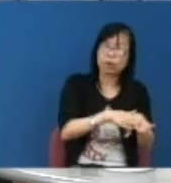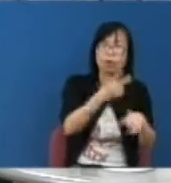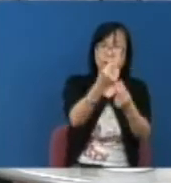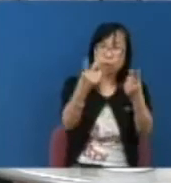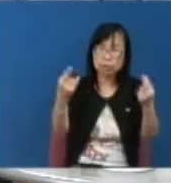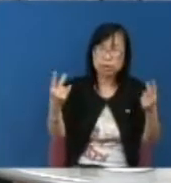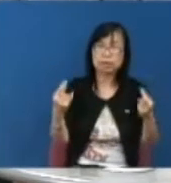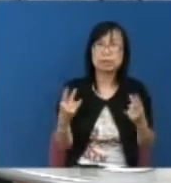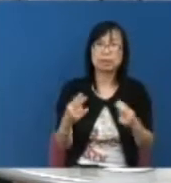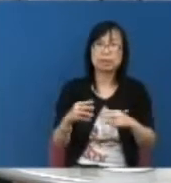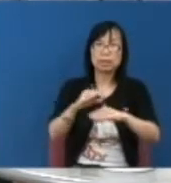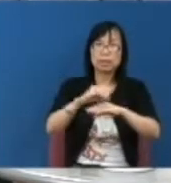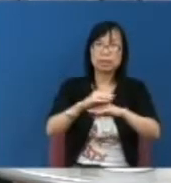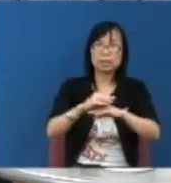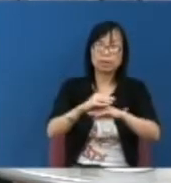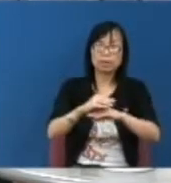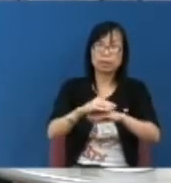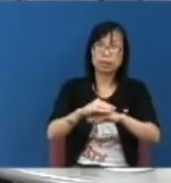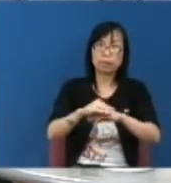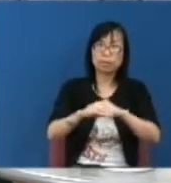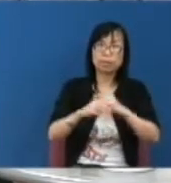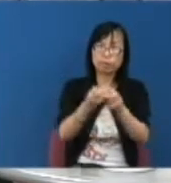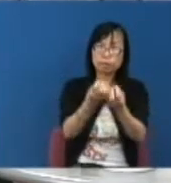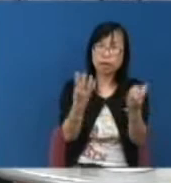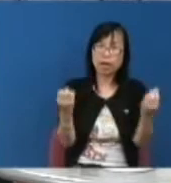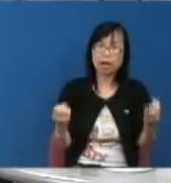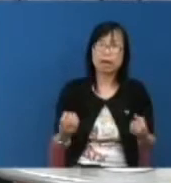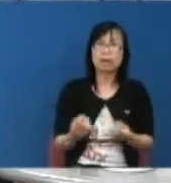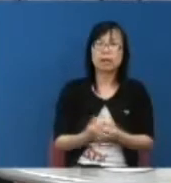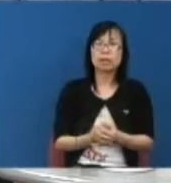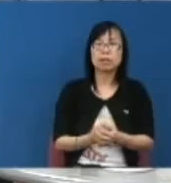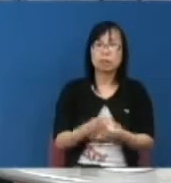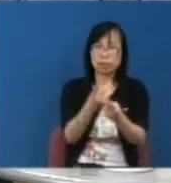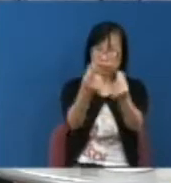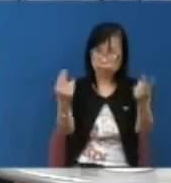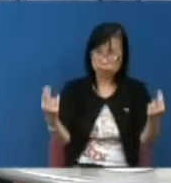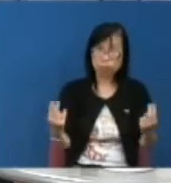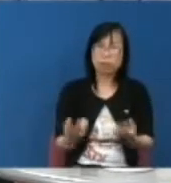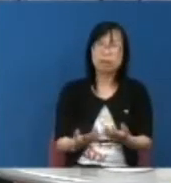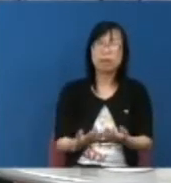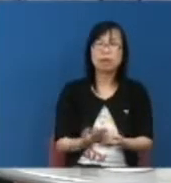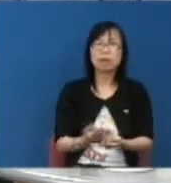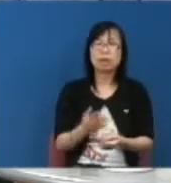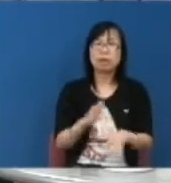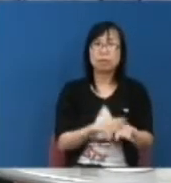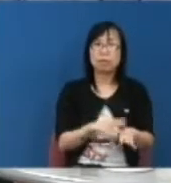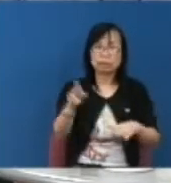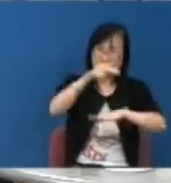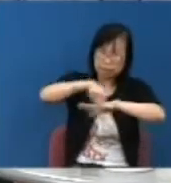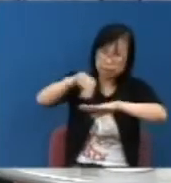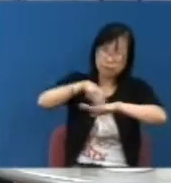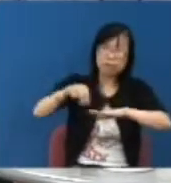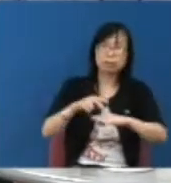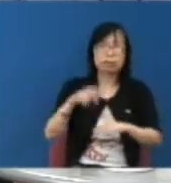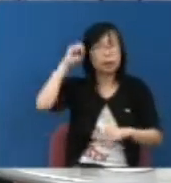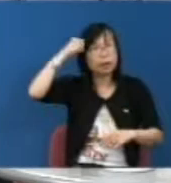色環綠色嘅花或者嗰啲草喺個天台度咧，我哋喺嗰個 design stage 就已經